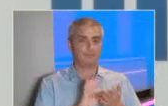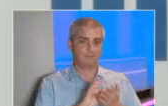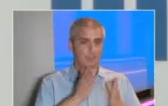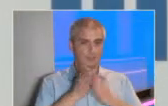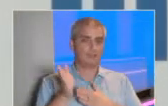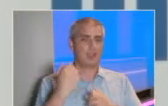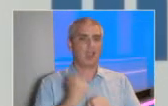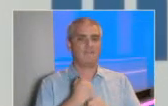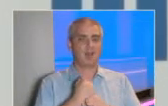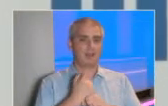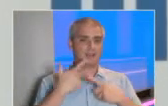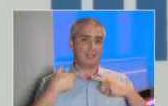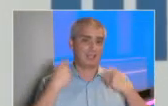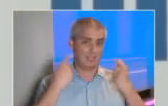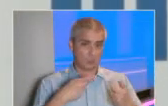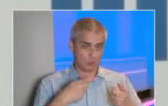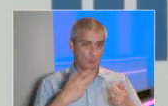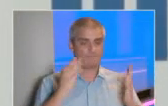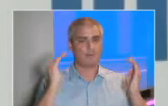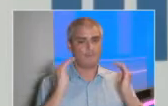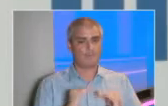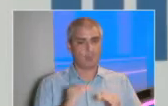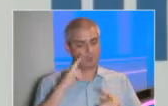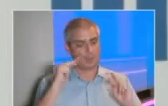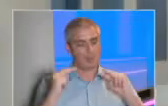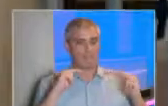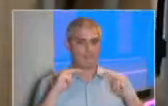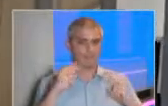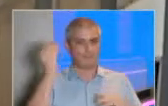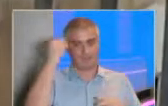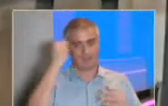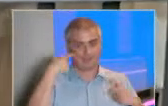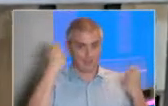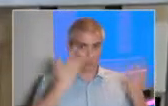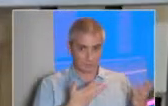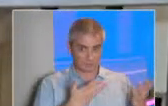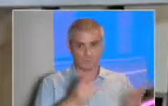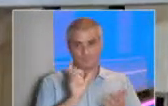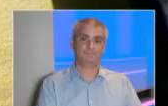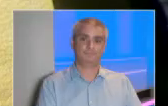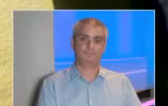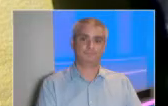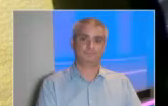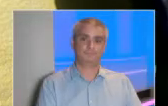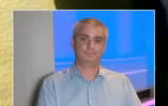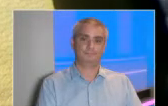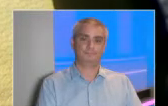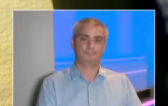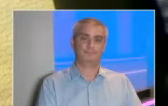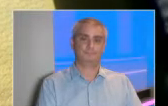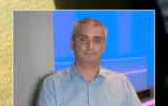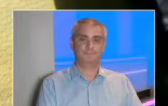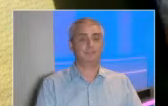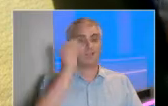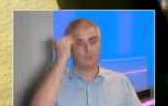מופנה להפעלת מערכת החינוך ופחות להיבטים הפדגוגיים. הנה קטע מדבריו. שנת הלימודים